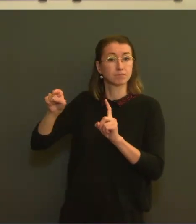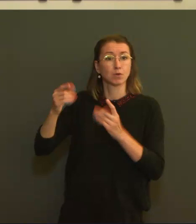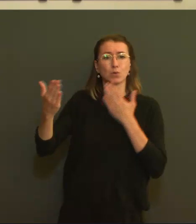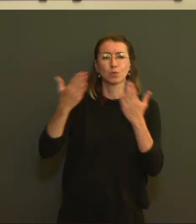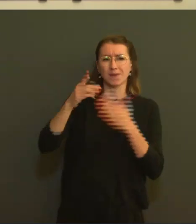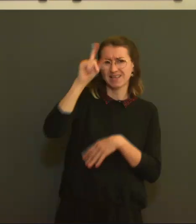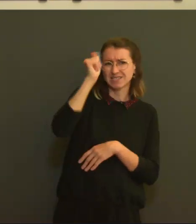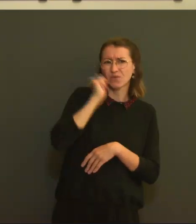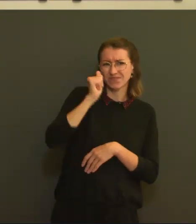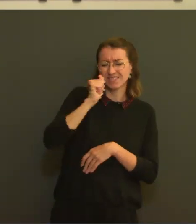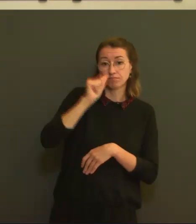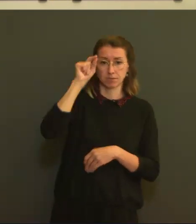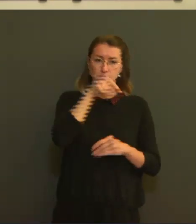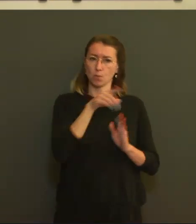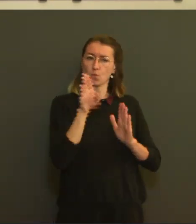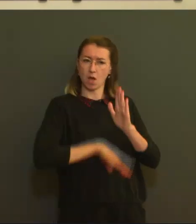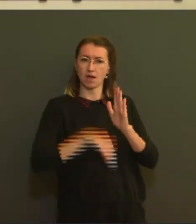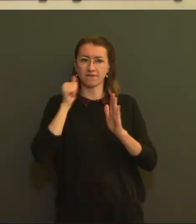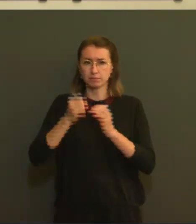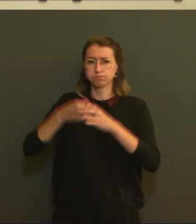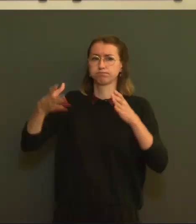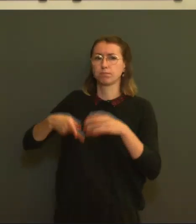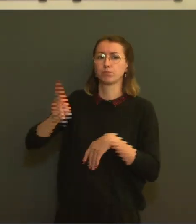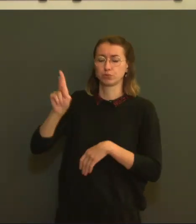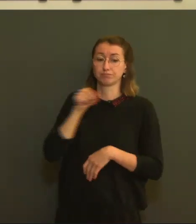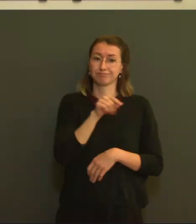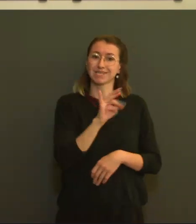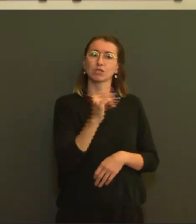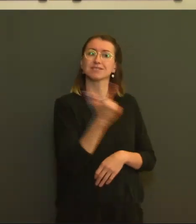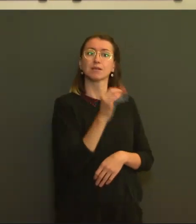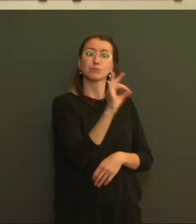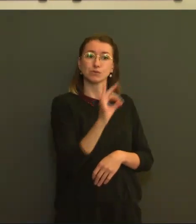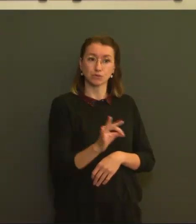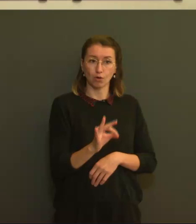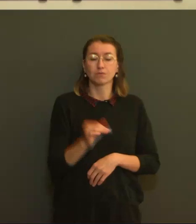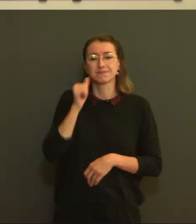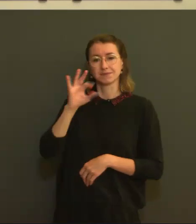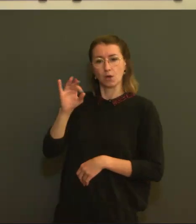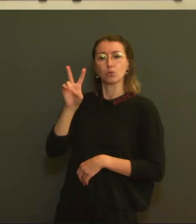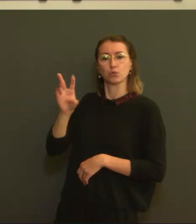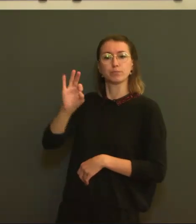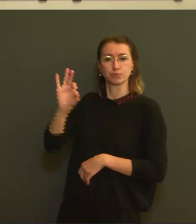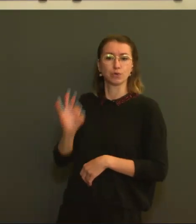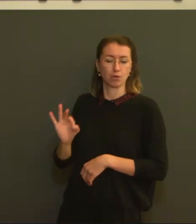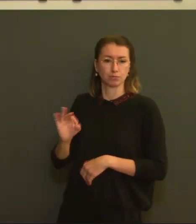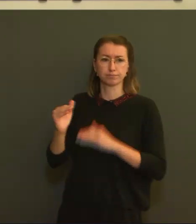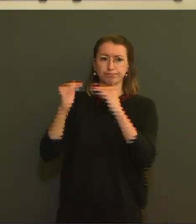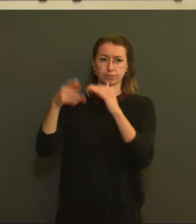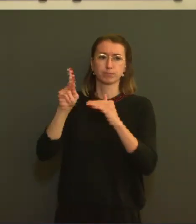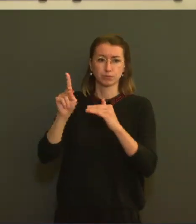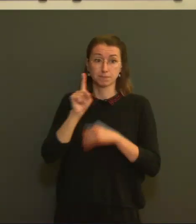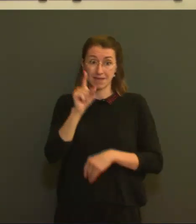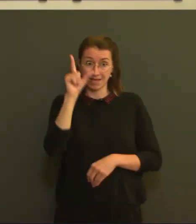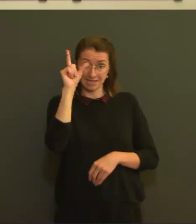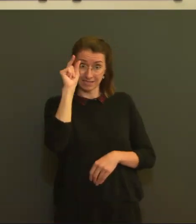pas énorme, 47% et 52%. Et ce qui est important, c'est que 47% des enfants avaient moins d'un an et surtout moins